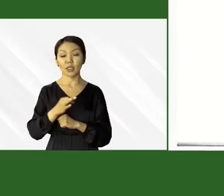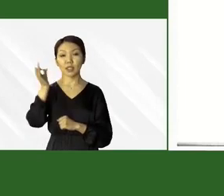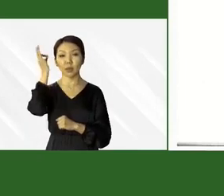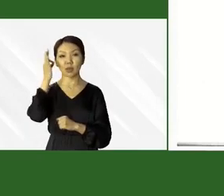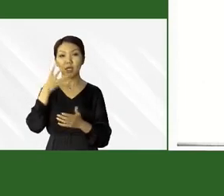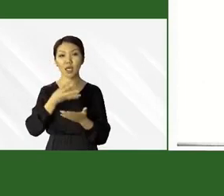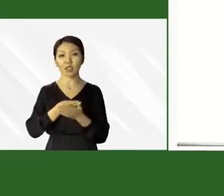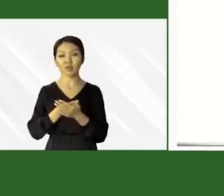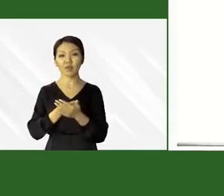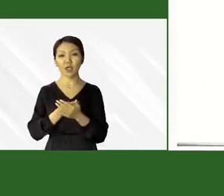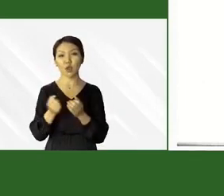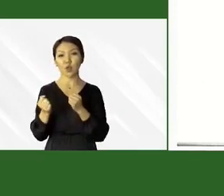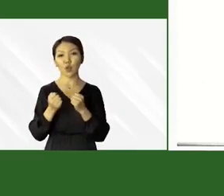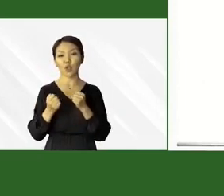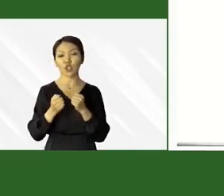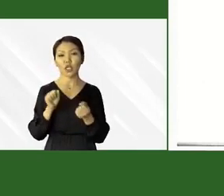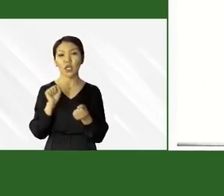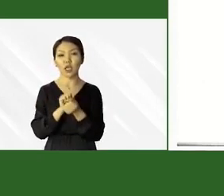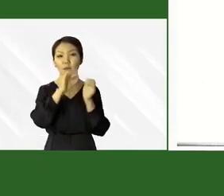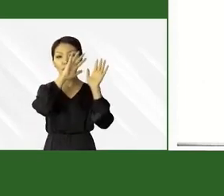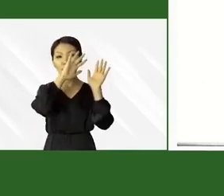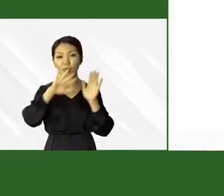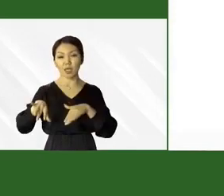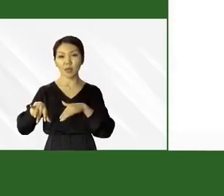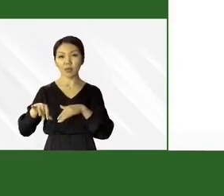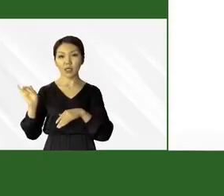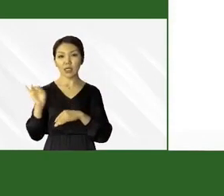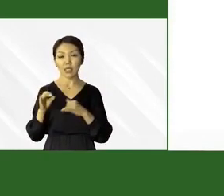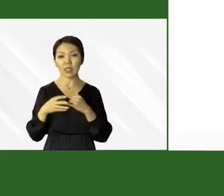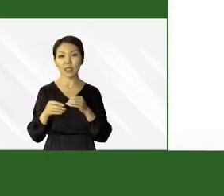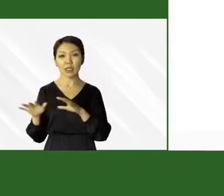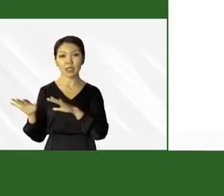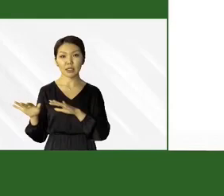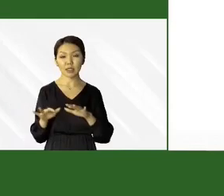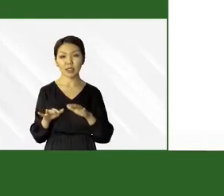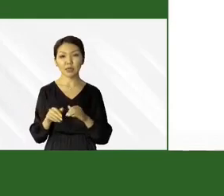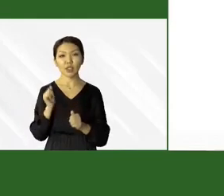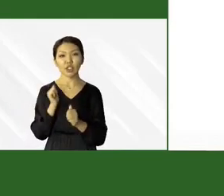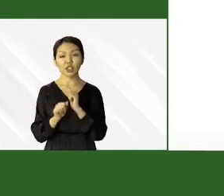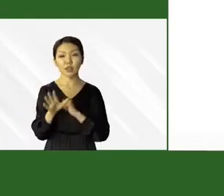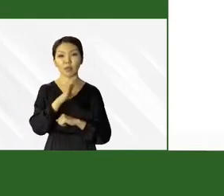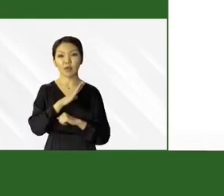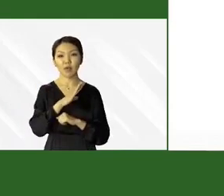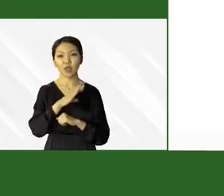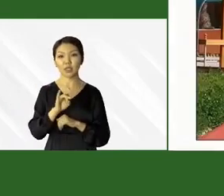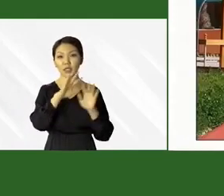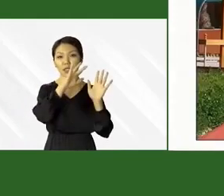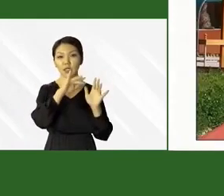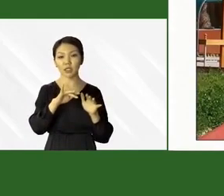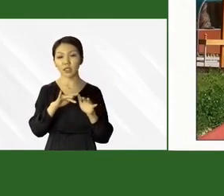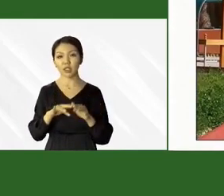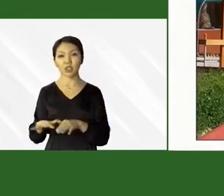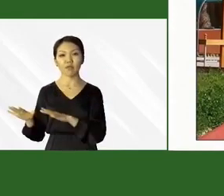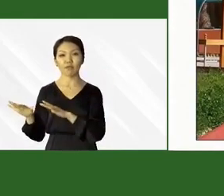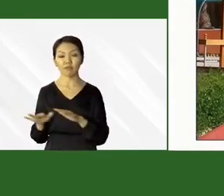напоминает о своей мощи камнепадами и селями. Нередки оползни, исходы снежных лавин. Как